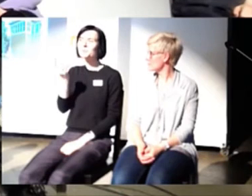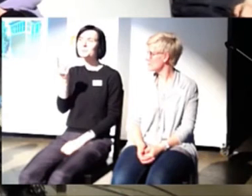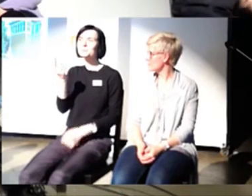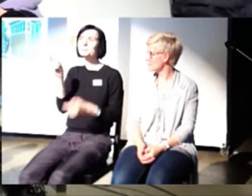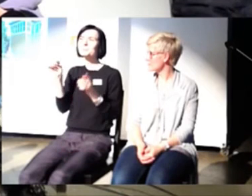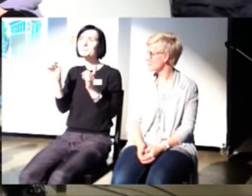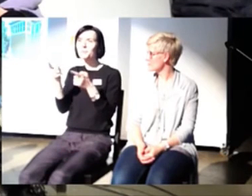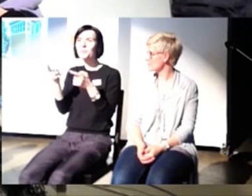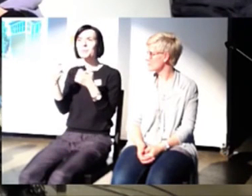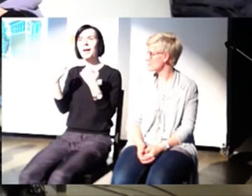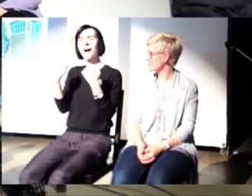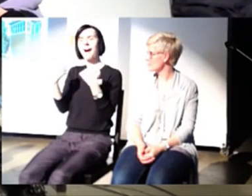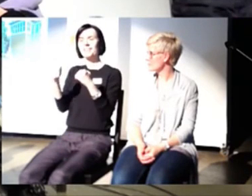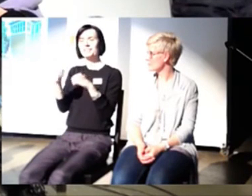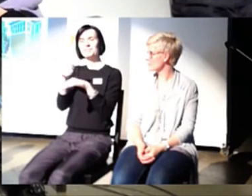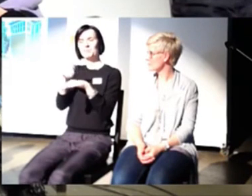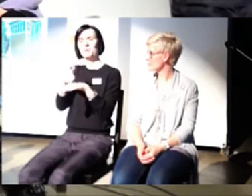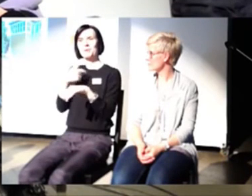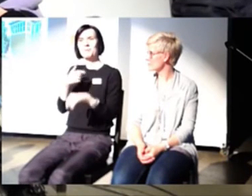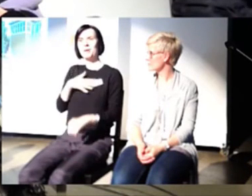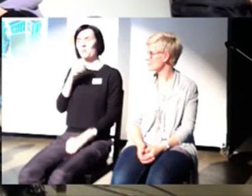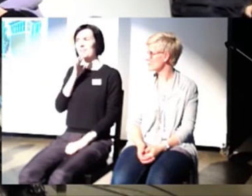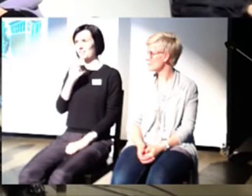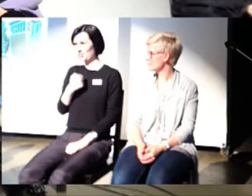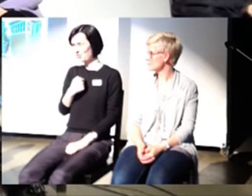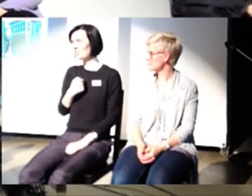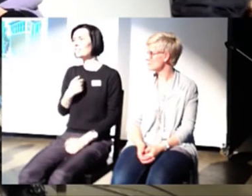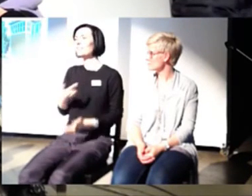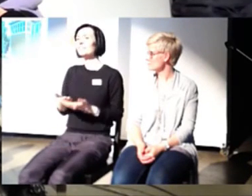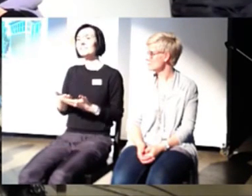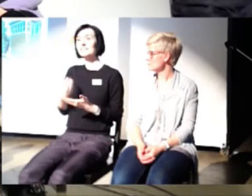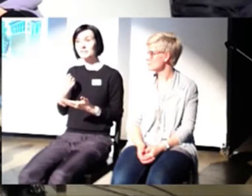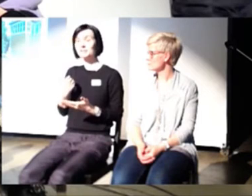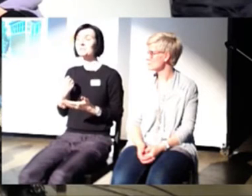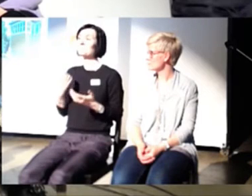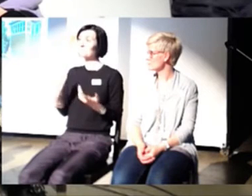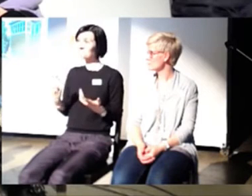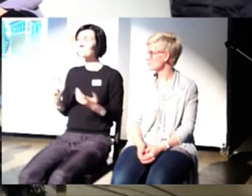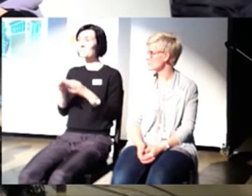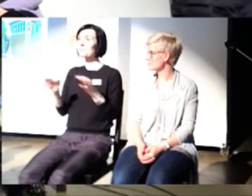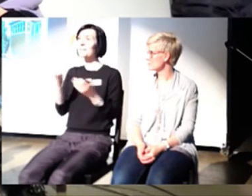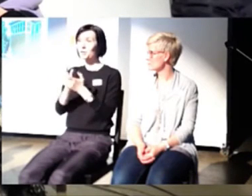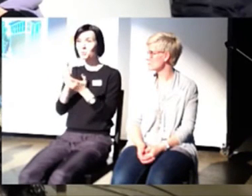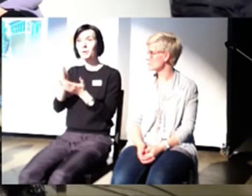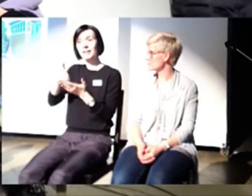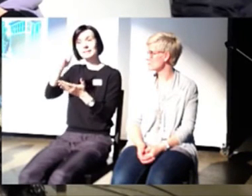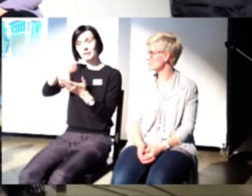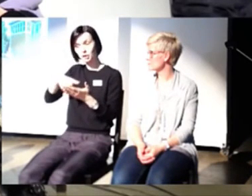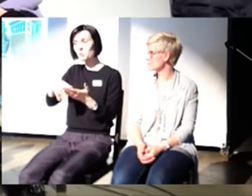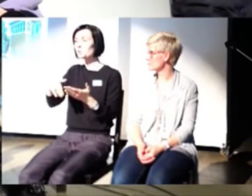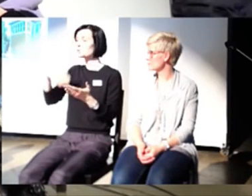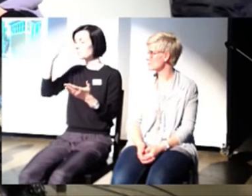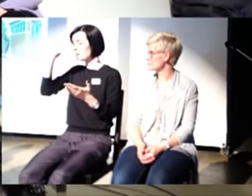tämmösen aktivistikannanoton, koska on hienoa, että tähän esteettömyyteen panostetaan,